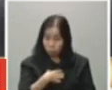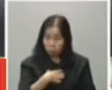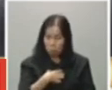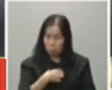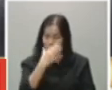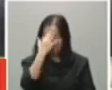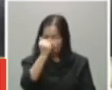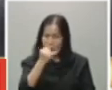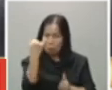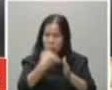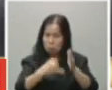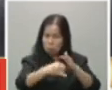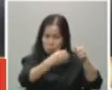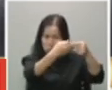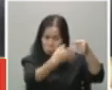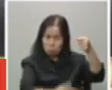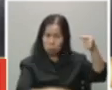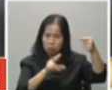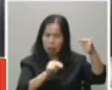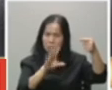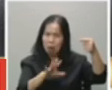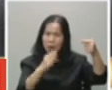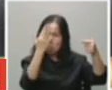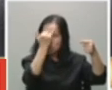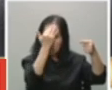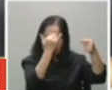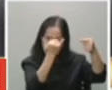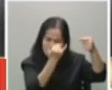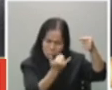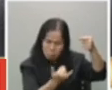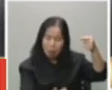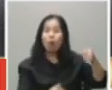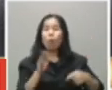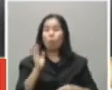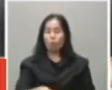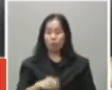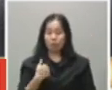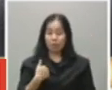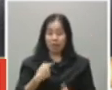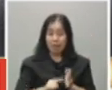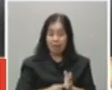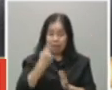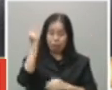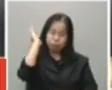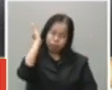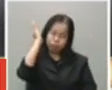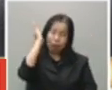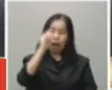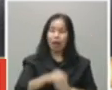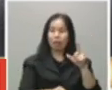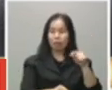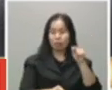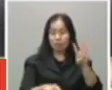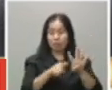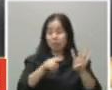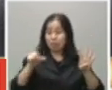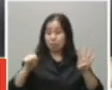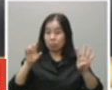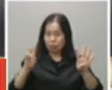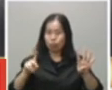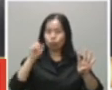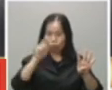เกินไปแบบนี้มันเป็นอย่างไรเนี่ยอภิปรายกันตั้งแต่24ถึง27ต้องติดตามชม